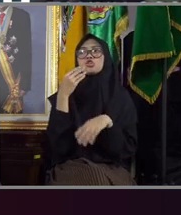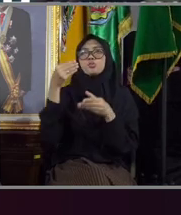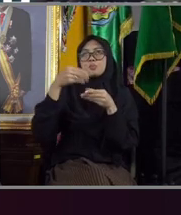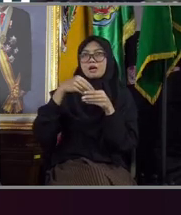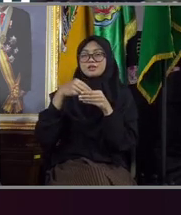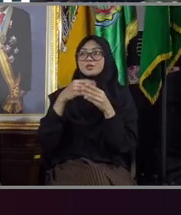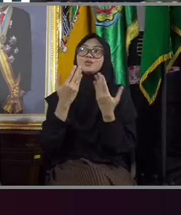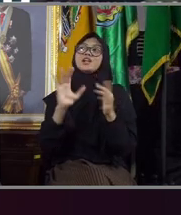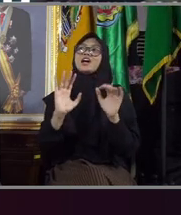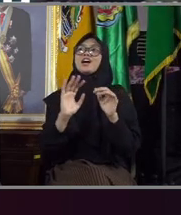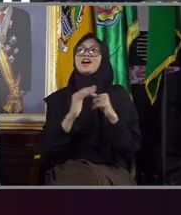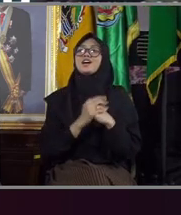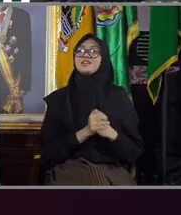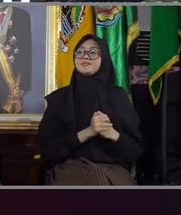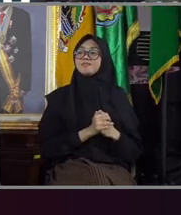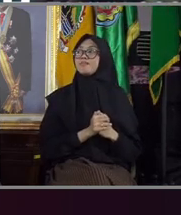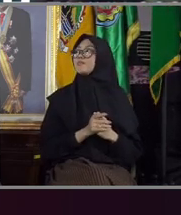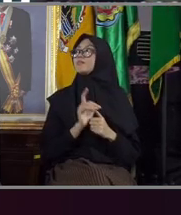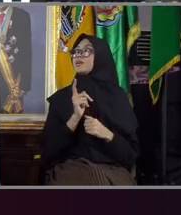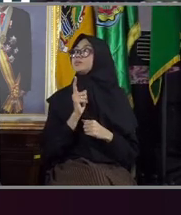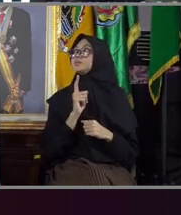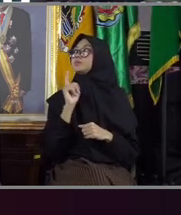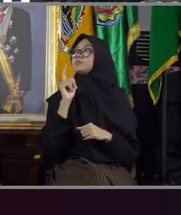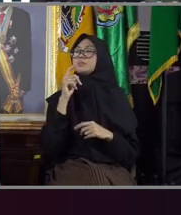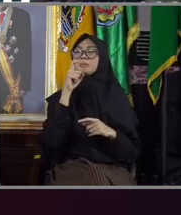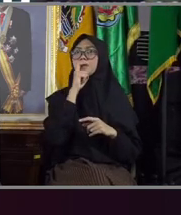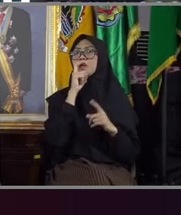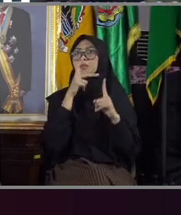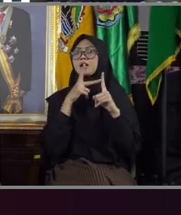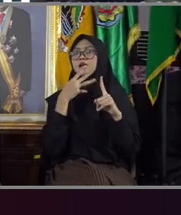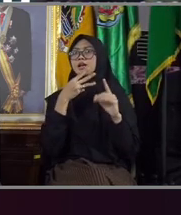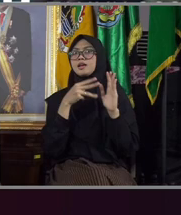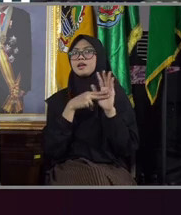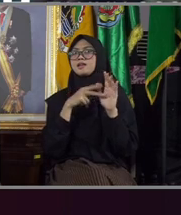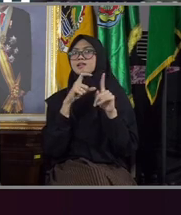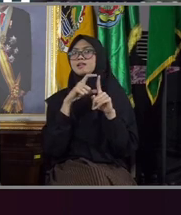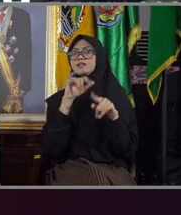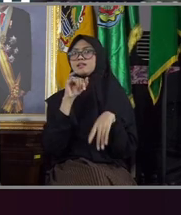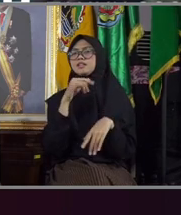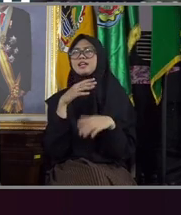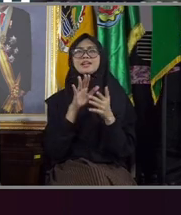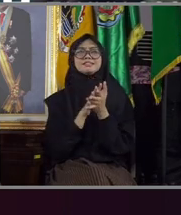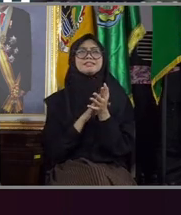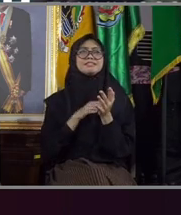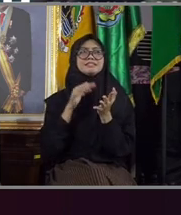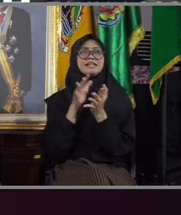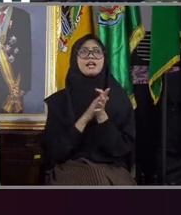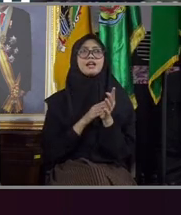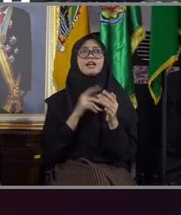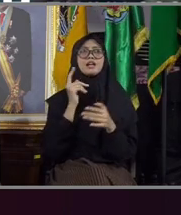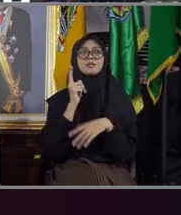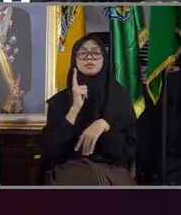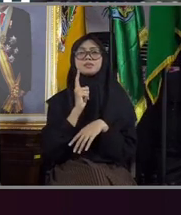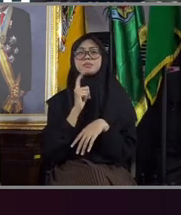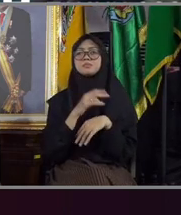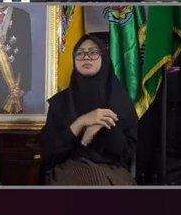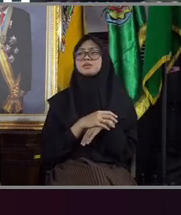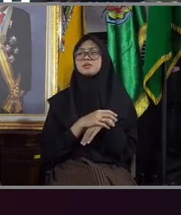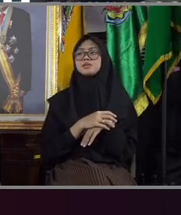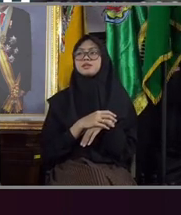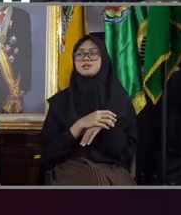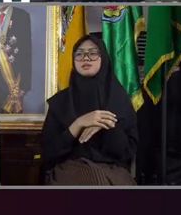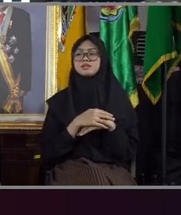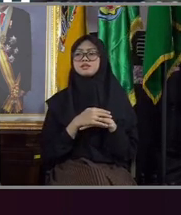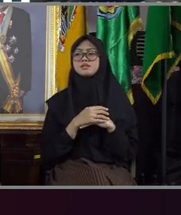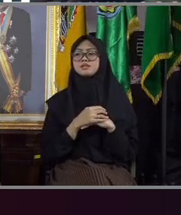masuk. Pak Endi ini kasihan, duitnya banyak banget gitu. Mesake, tapi selalu kurang, dan itu ciri